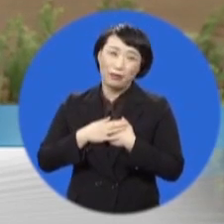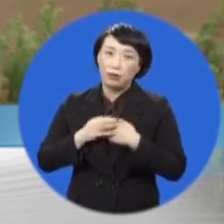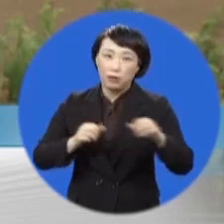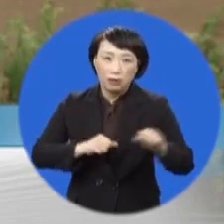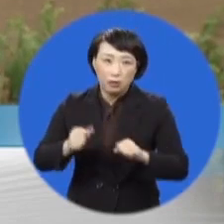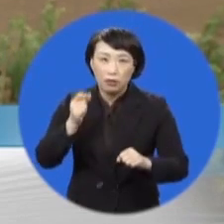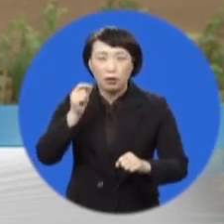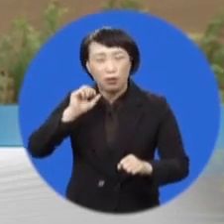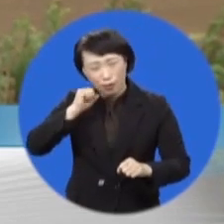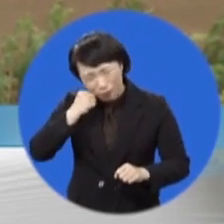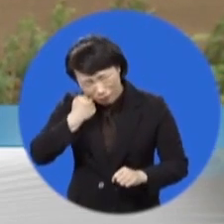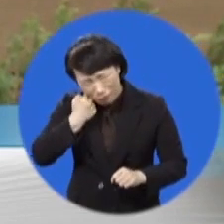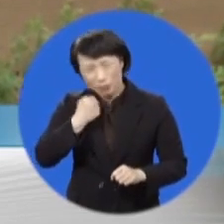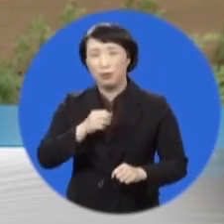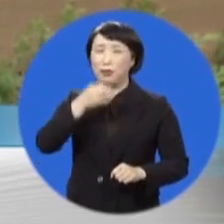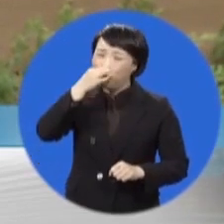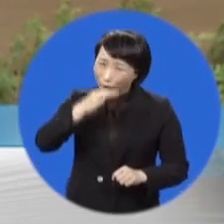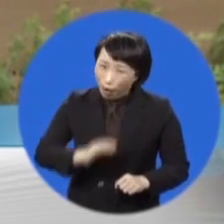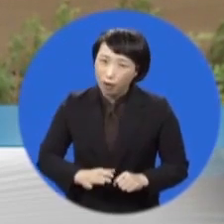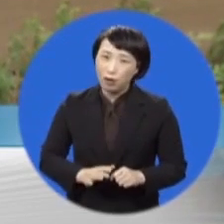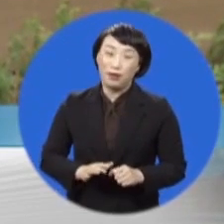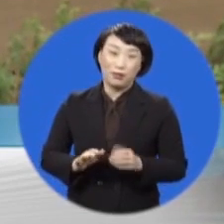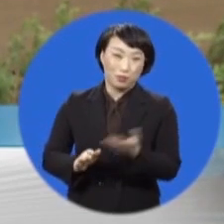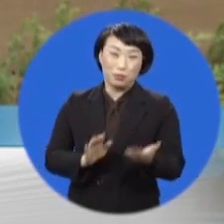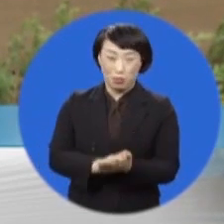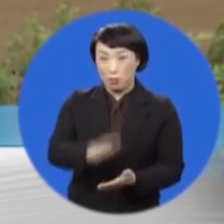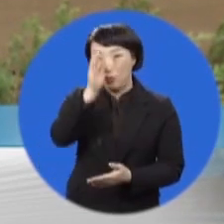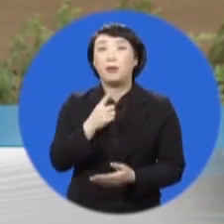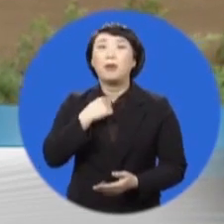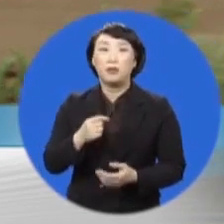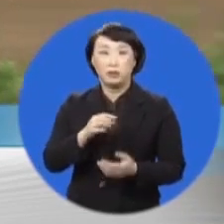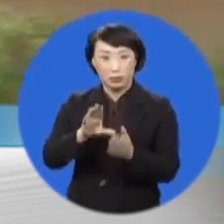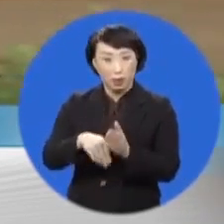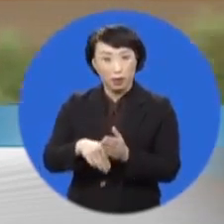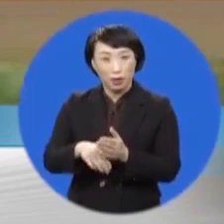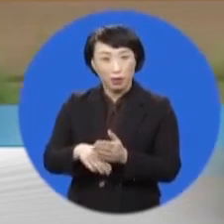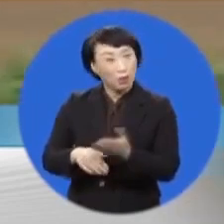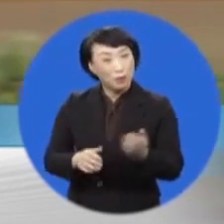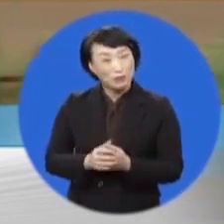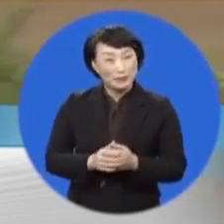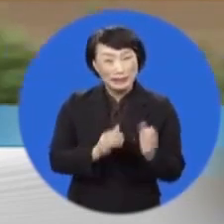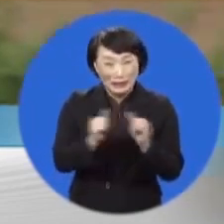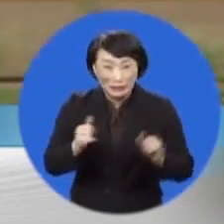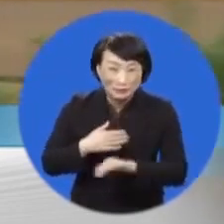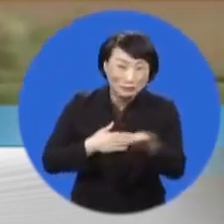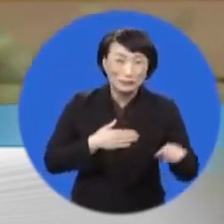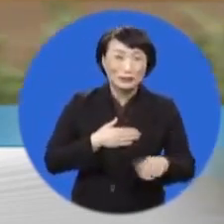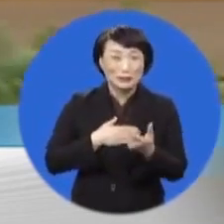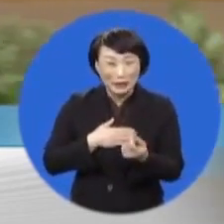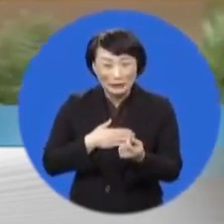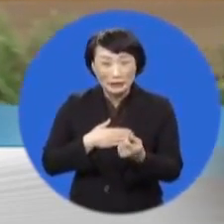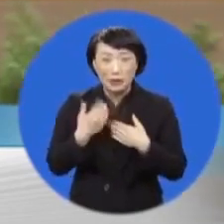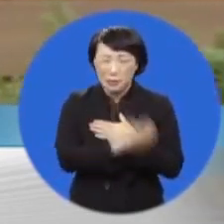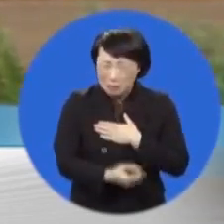있더라구요 치 웃자 10 많아도 9 10 만나 돼요 이렇게 입면은 이렇게